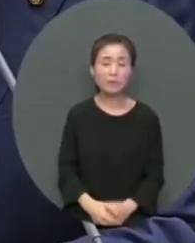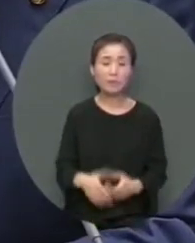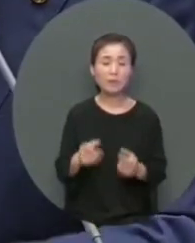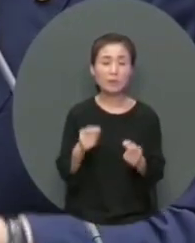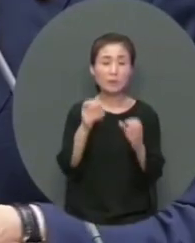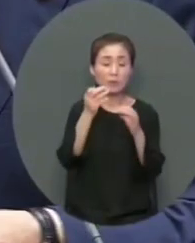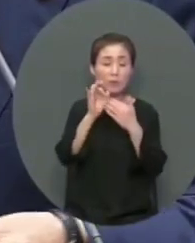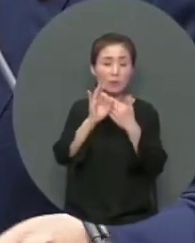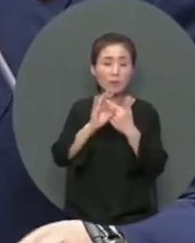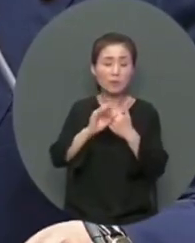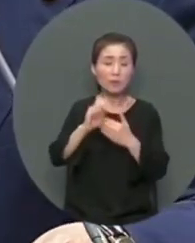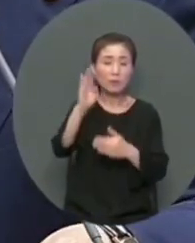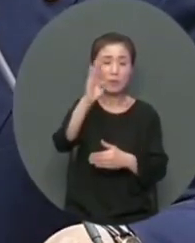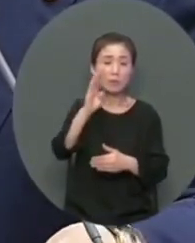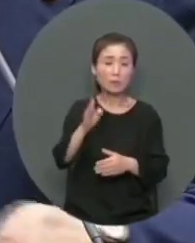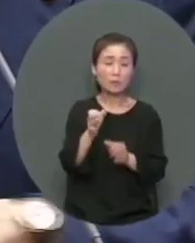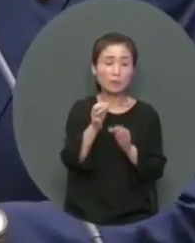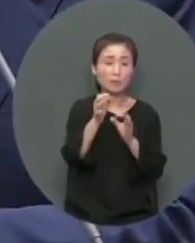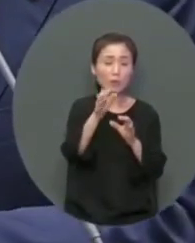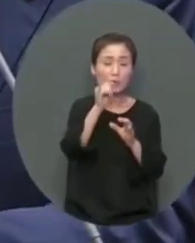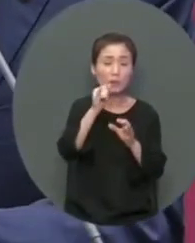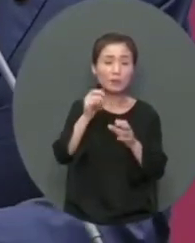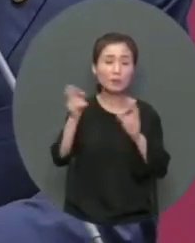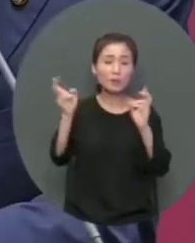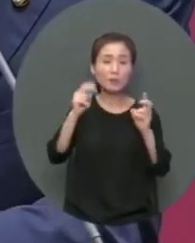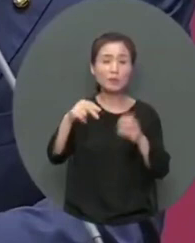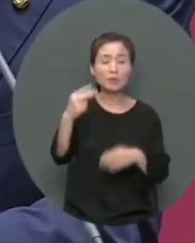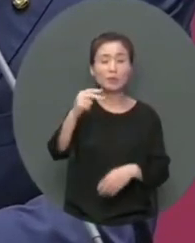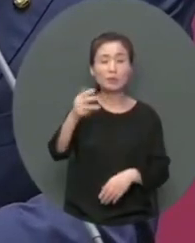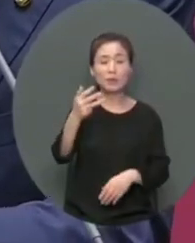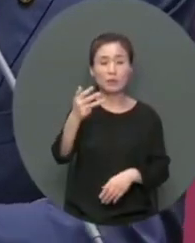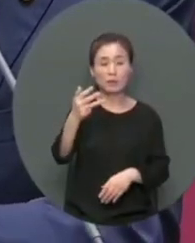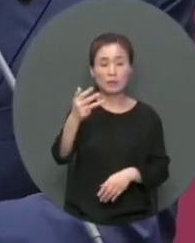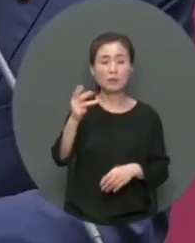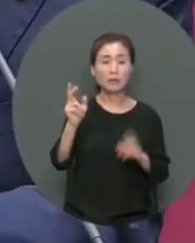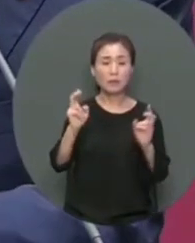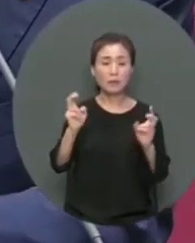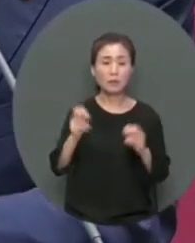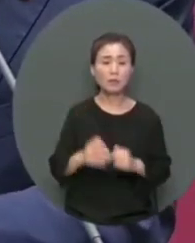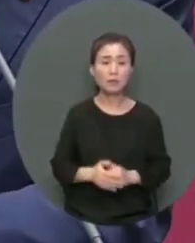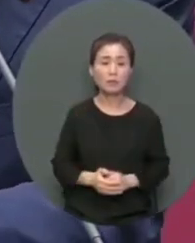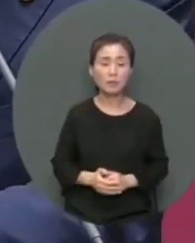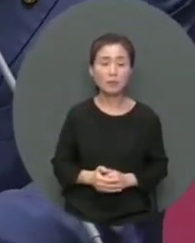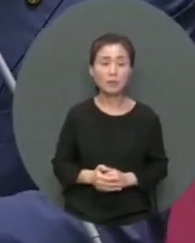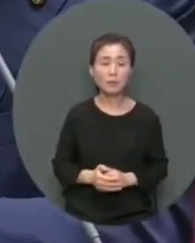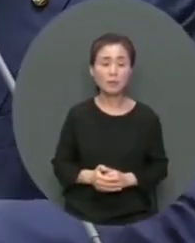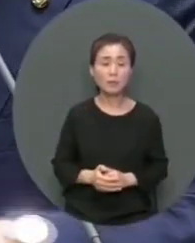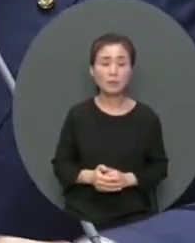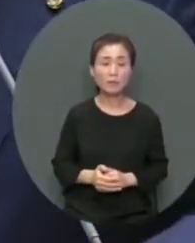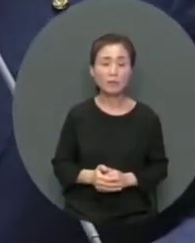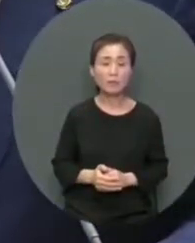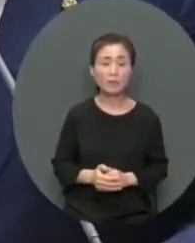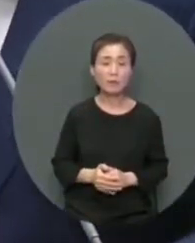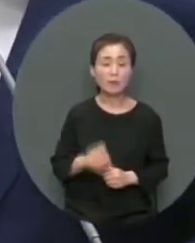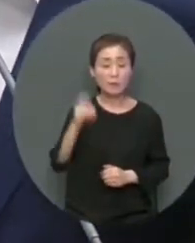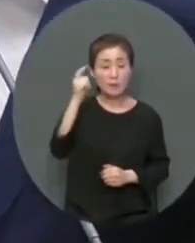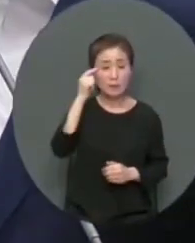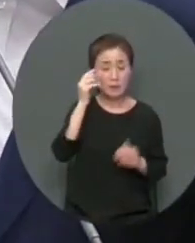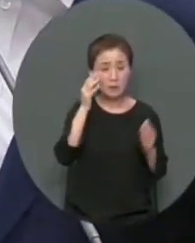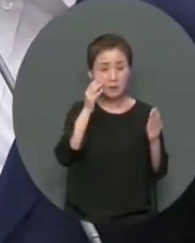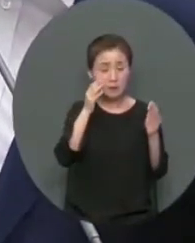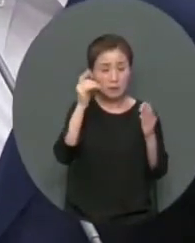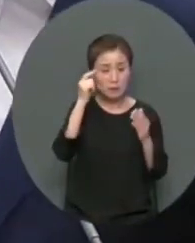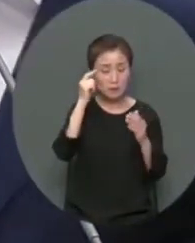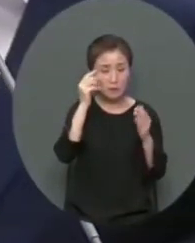우리가 베트남에 투자하고 있는 기업이 2,800개 정도 되는데, 이런 이념으로 잣대로 되면 공산주의 국가에